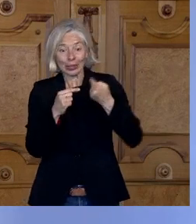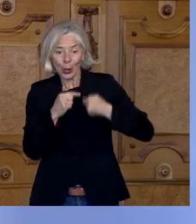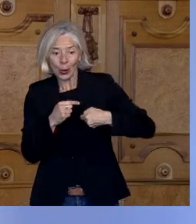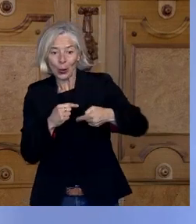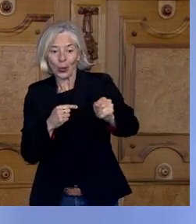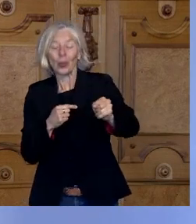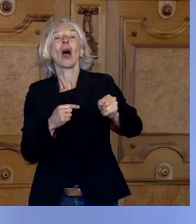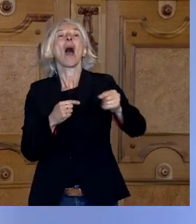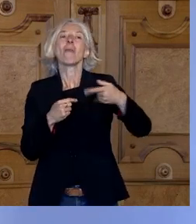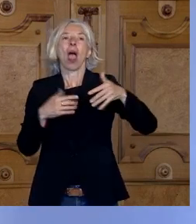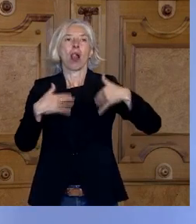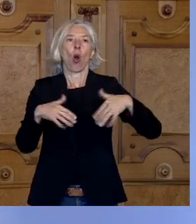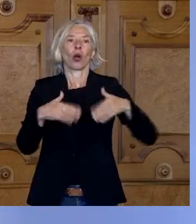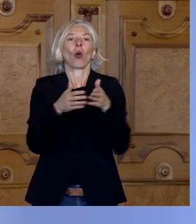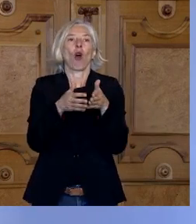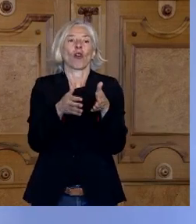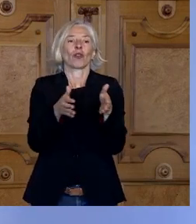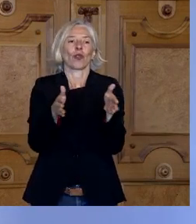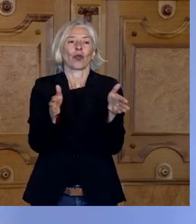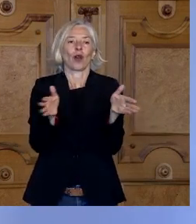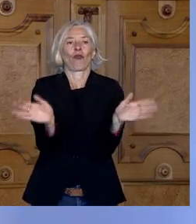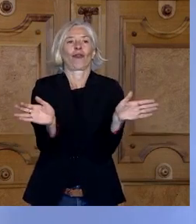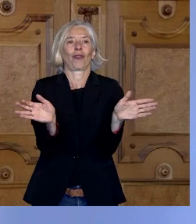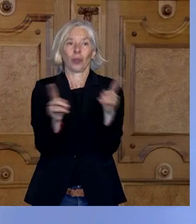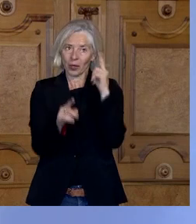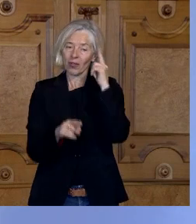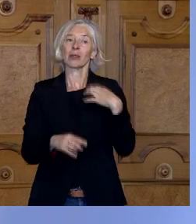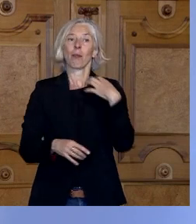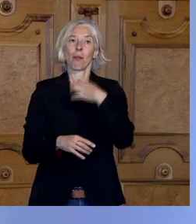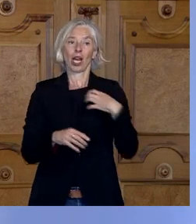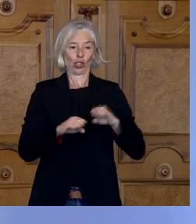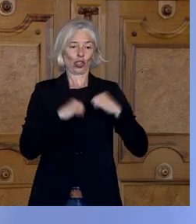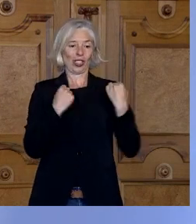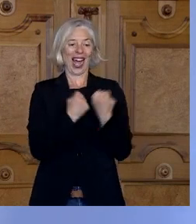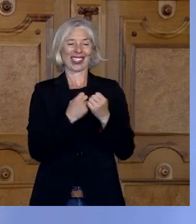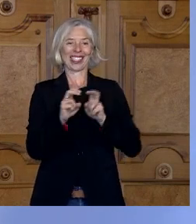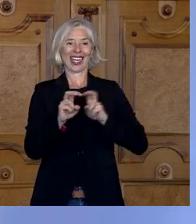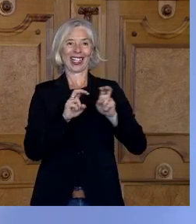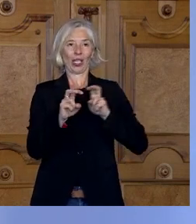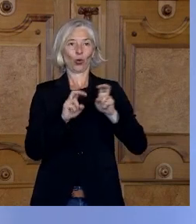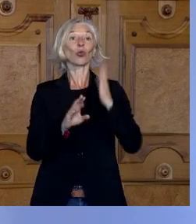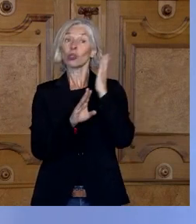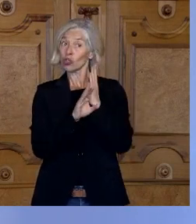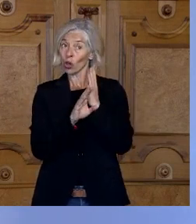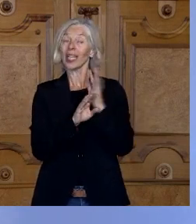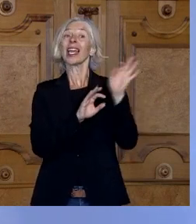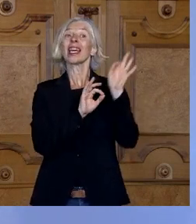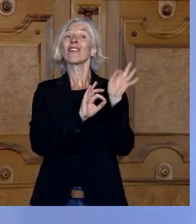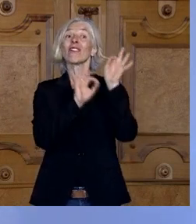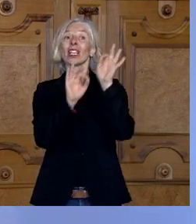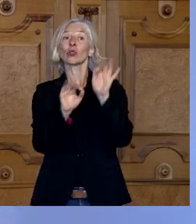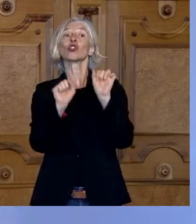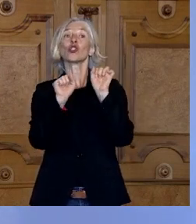Lockerungen geben wird. Die Bayerische Staatsregierung hat hier entsprechend die Infektionsschutzverordnung erlassen, wonach